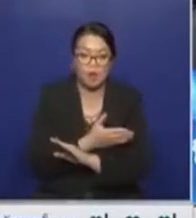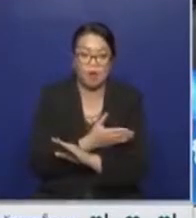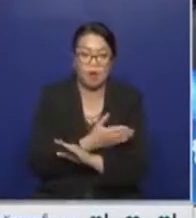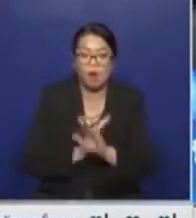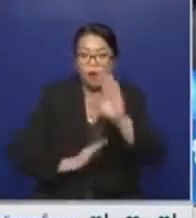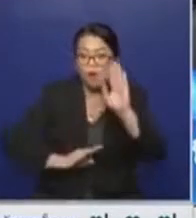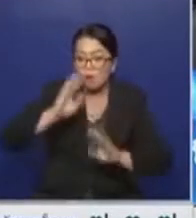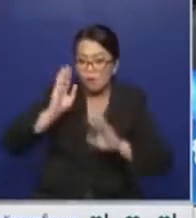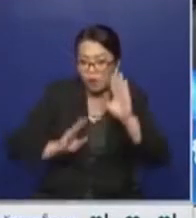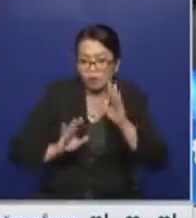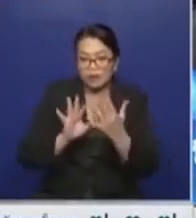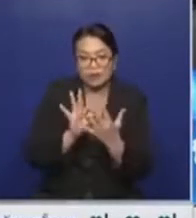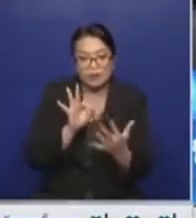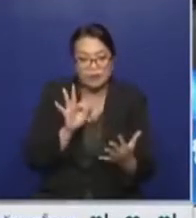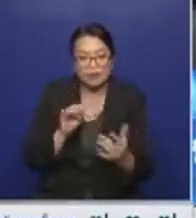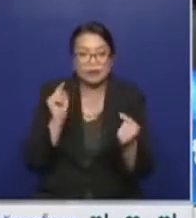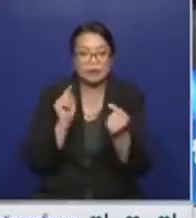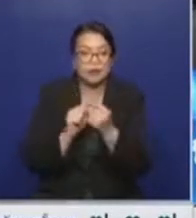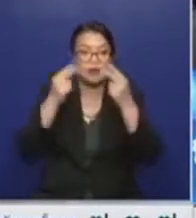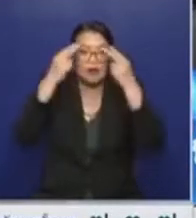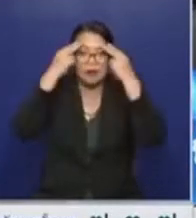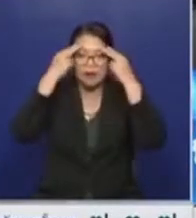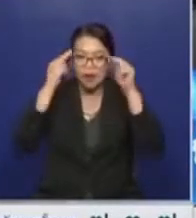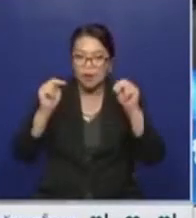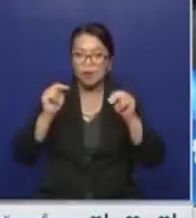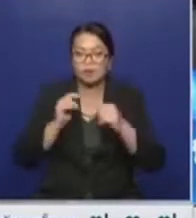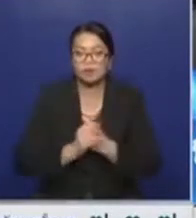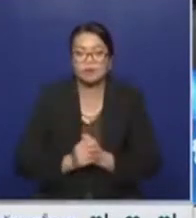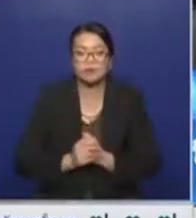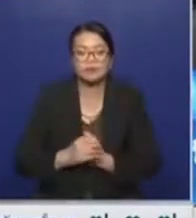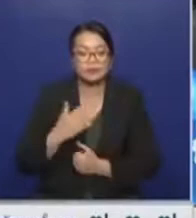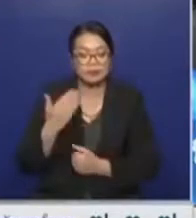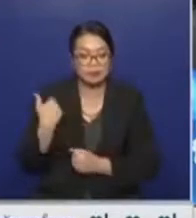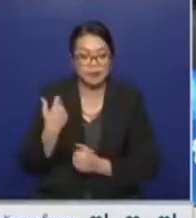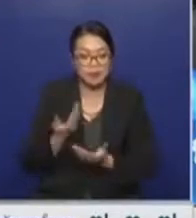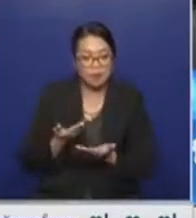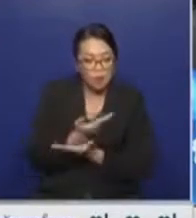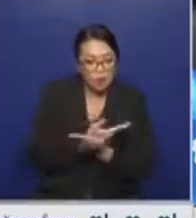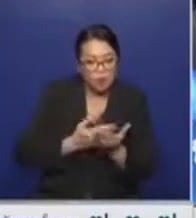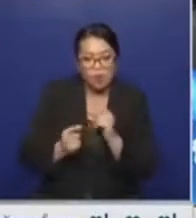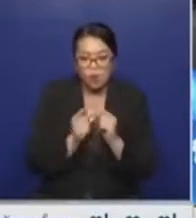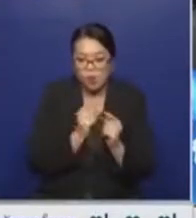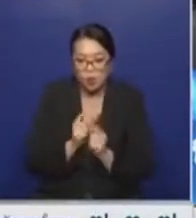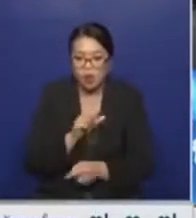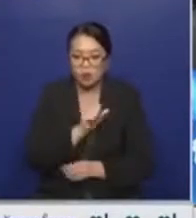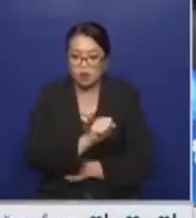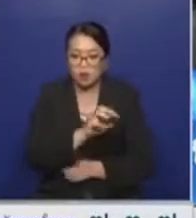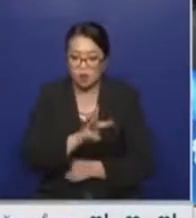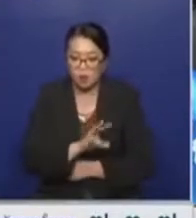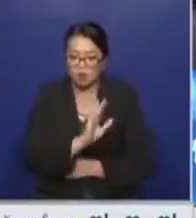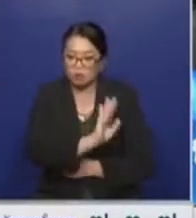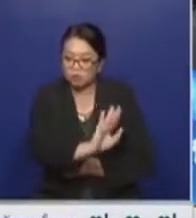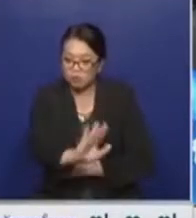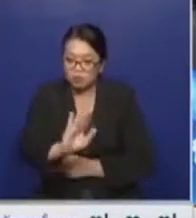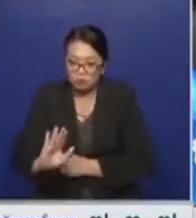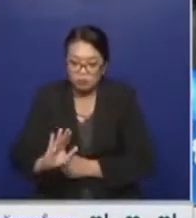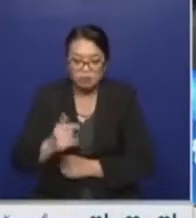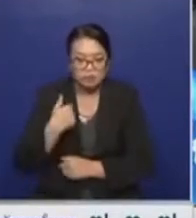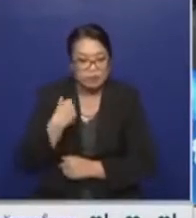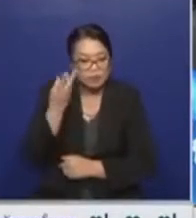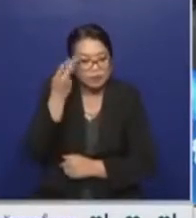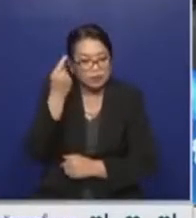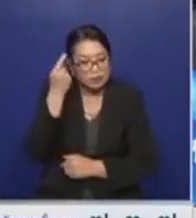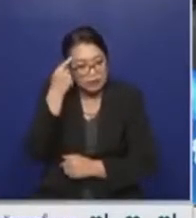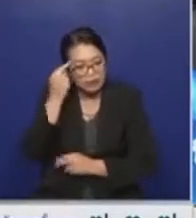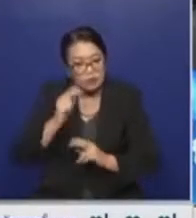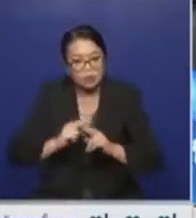วตเลือกนายกรัฐมนตรีนั้นก็ได้มีการพูดกันว่าสว.แต่ละท่านนั้นมีวิจารณญาณเ